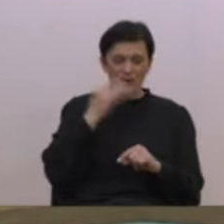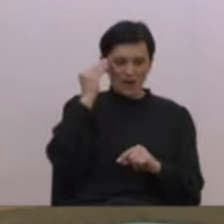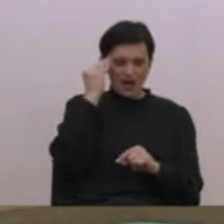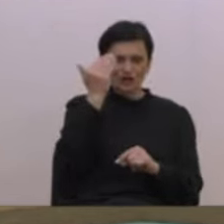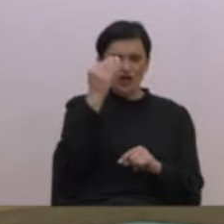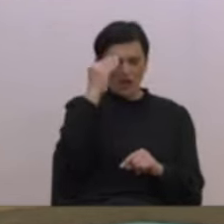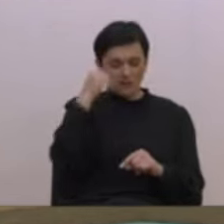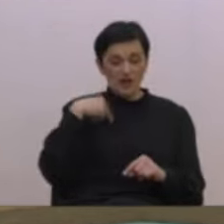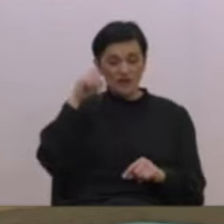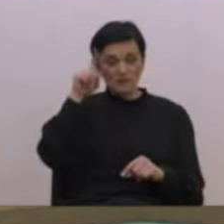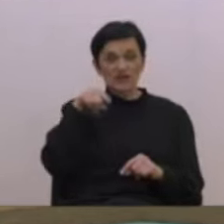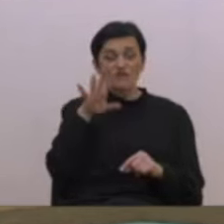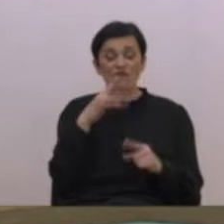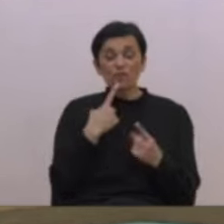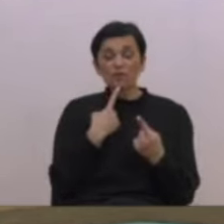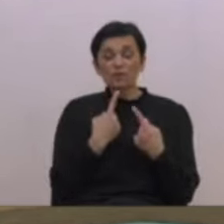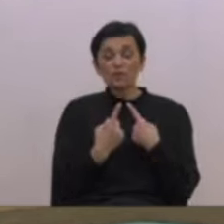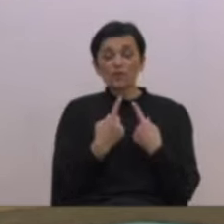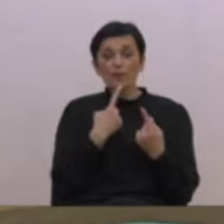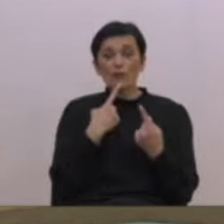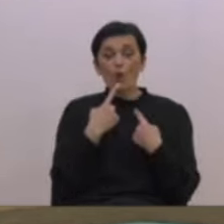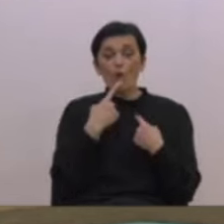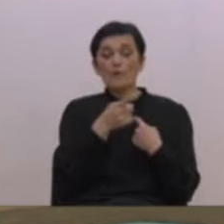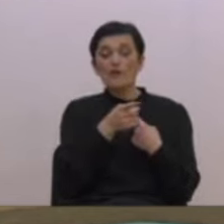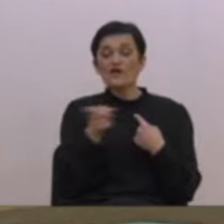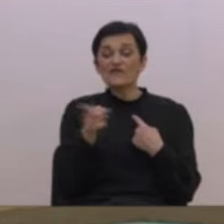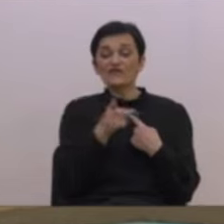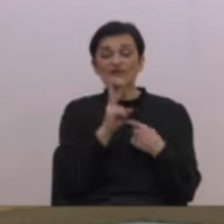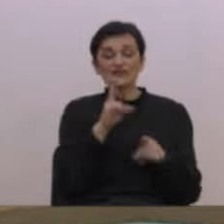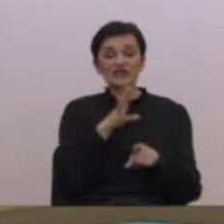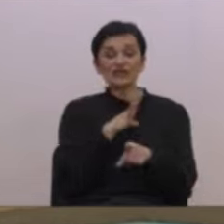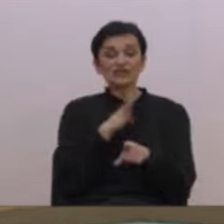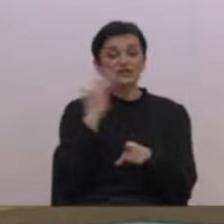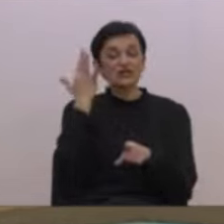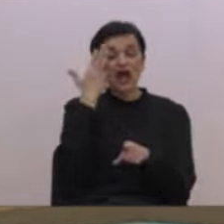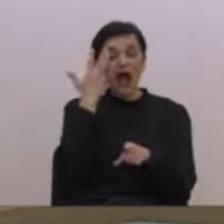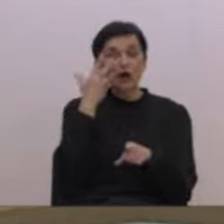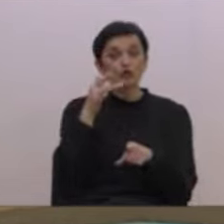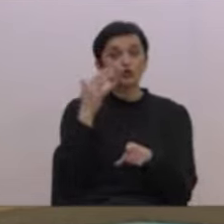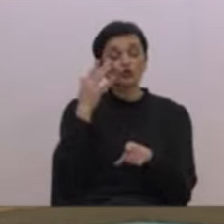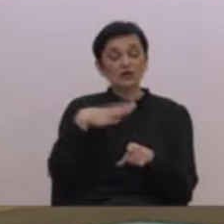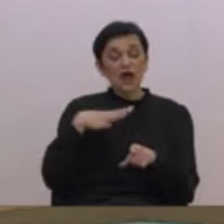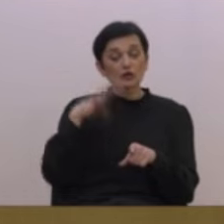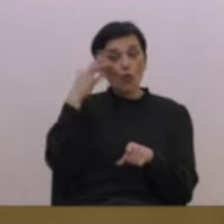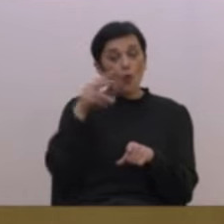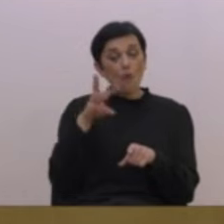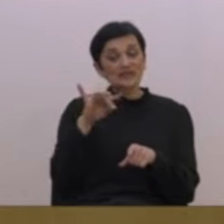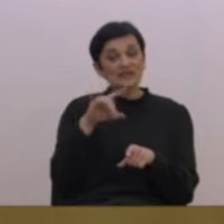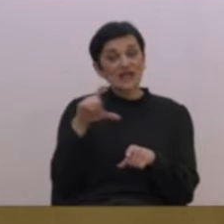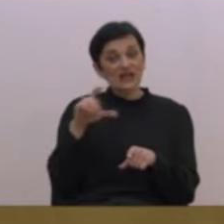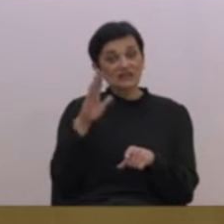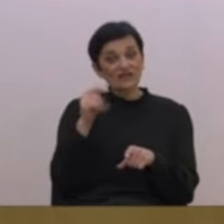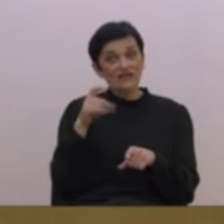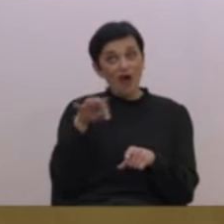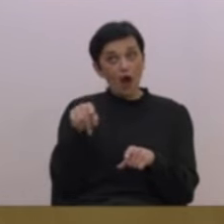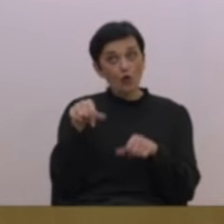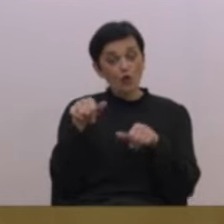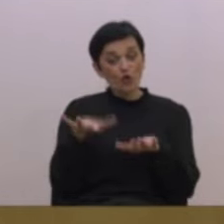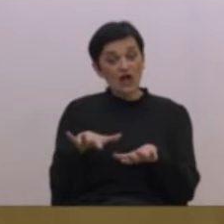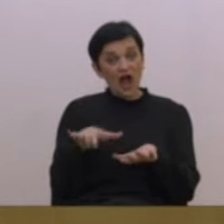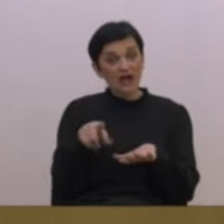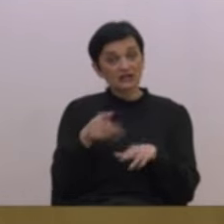მაინტერესებს მომლაპარაკებელი შენგან მინიყო და ქართული ოცნებიდან მამუკა მდინარაძემ და ბახომ გადაწყვიტეს ეგ